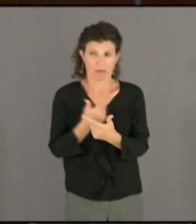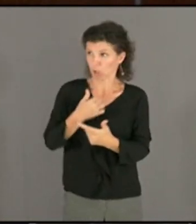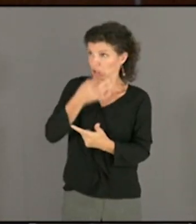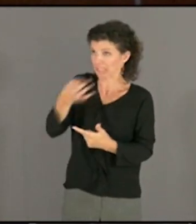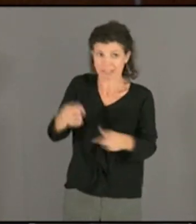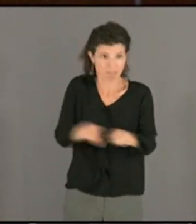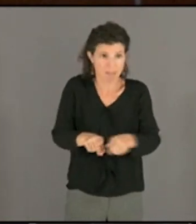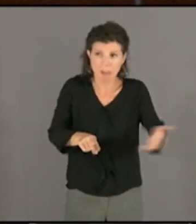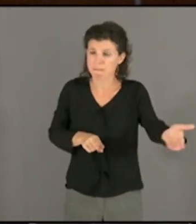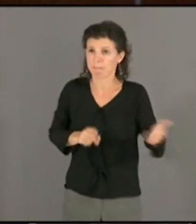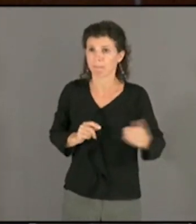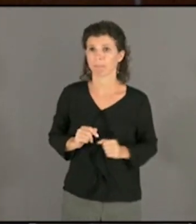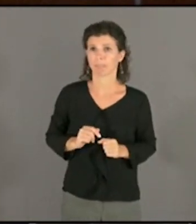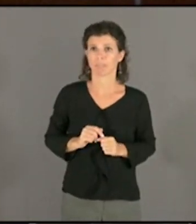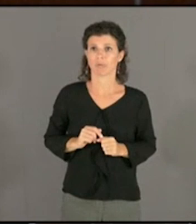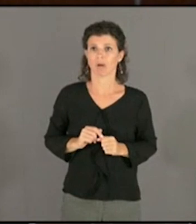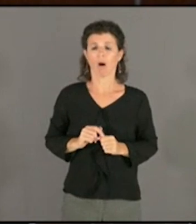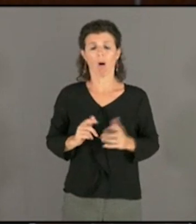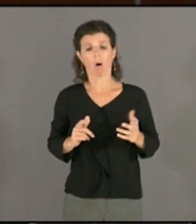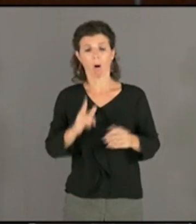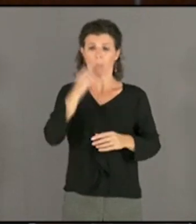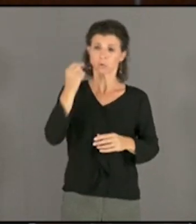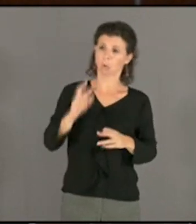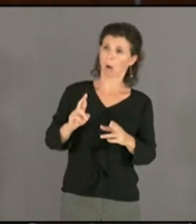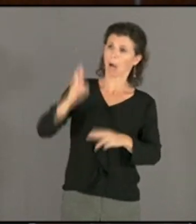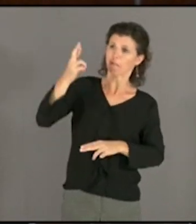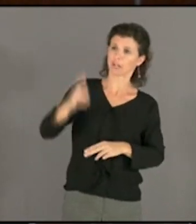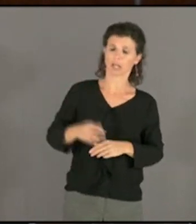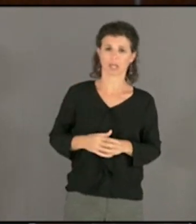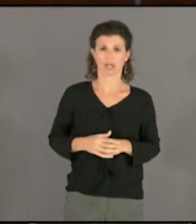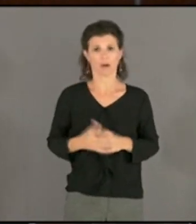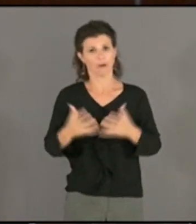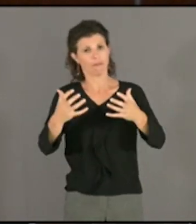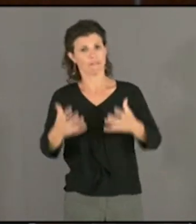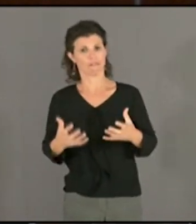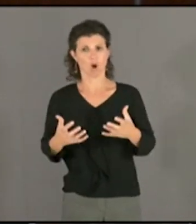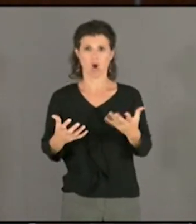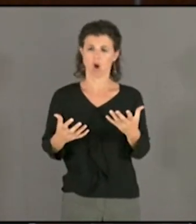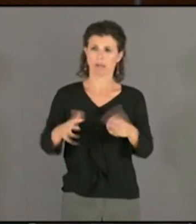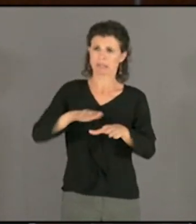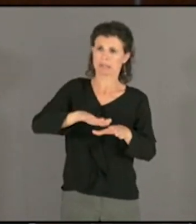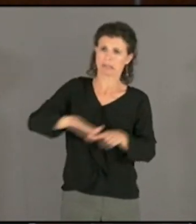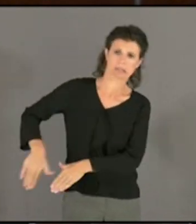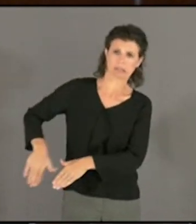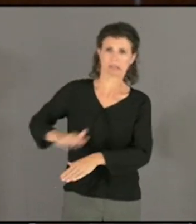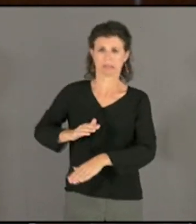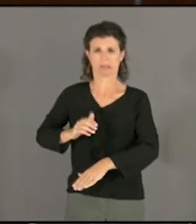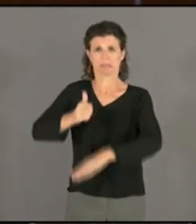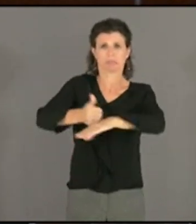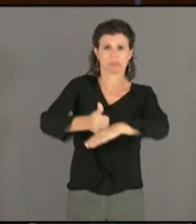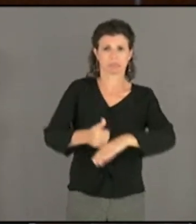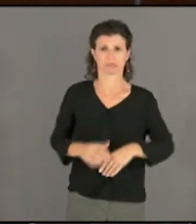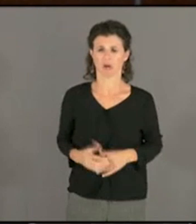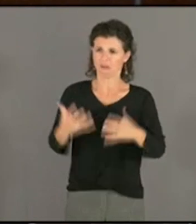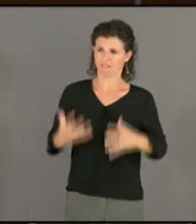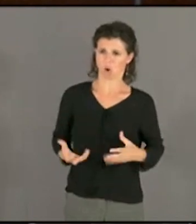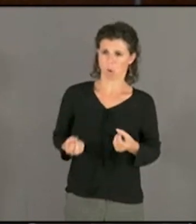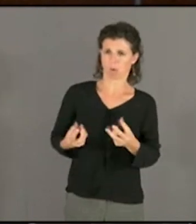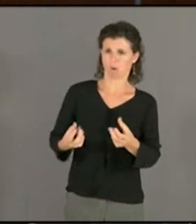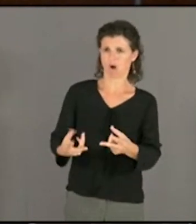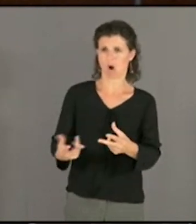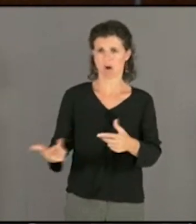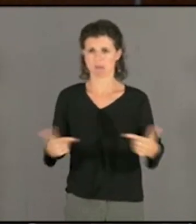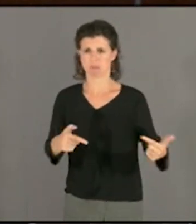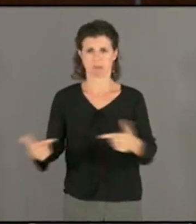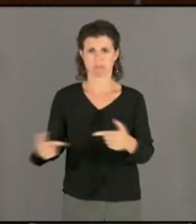Stéphane Ravier, le Rassemblement national, faisait du Marseille bashing. Il voulait monter les Marseillais les uns contre les autres. Et au pire, c'était du